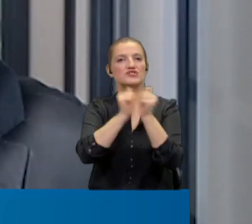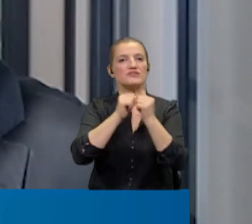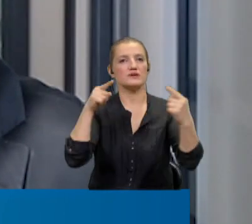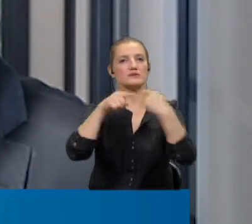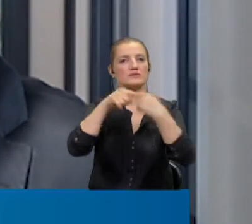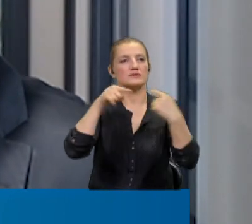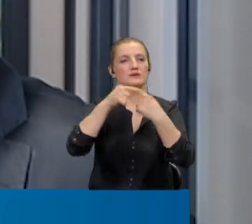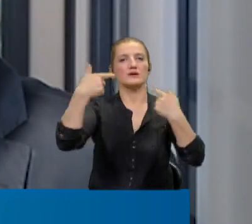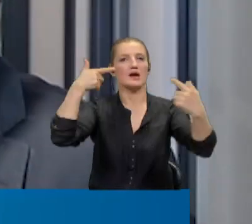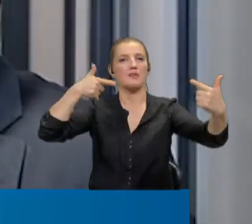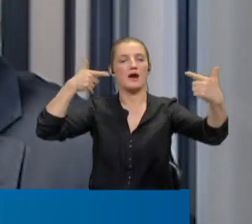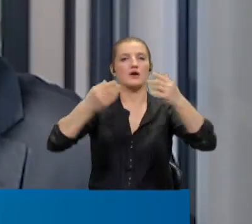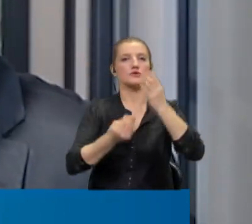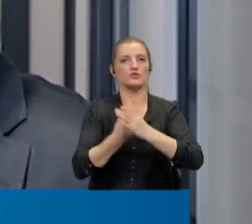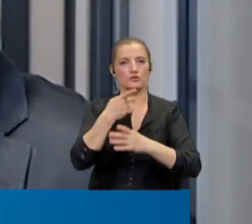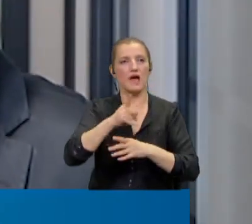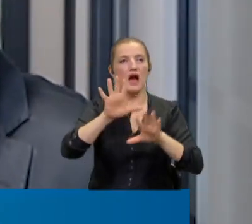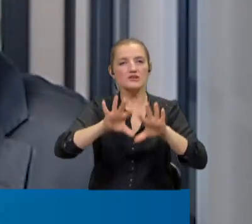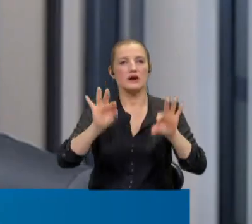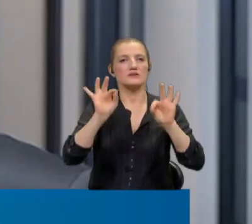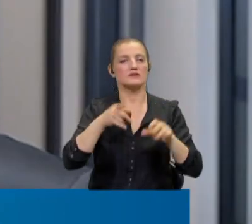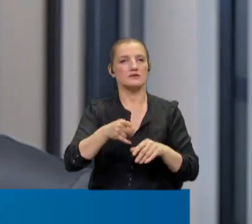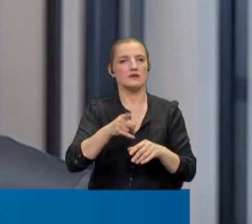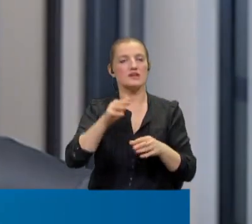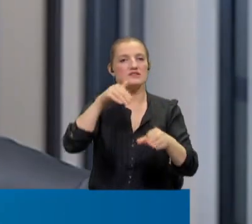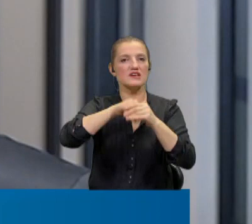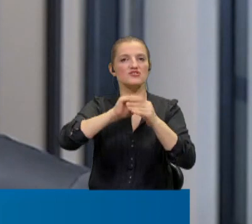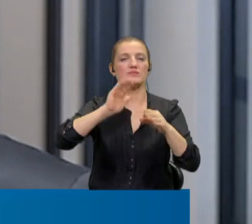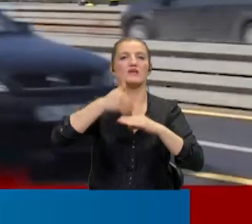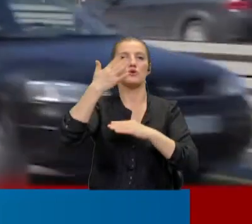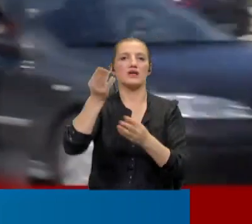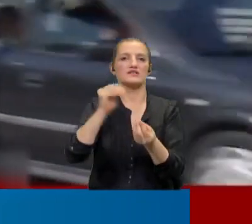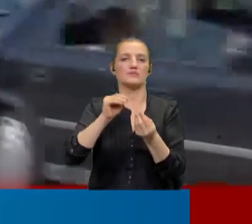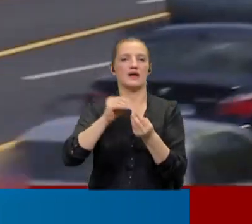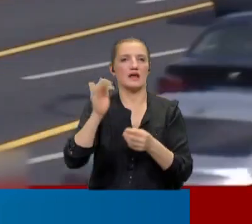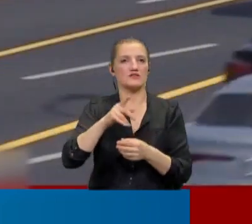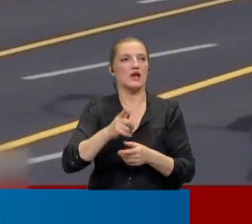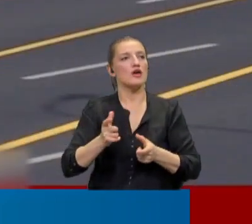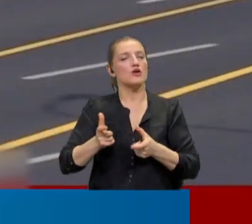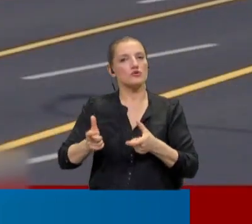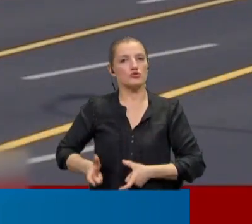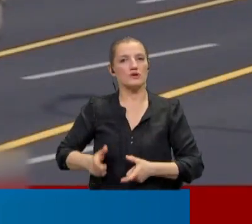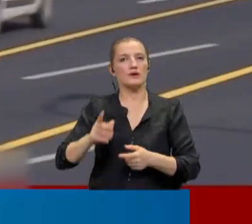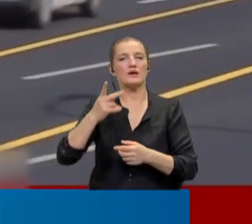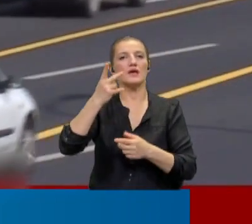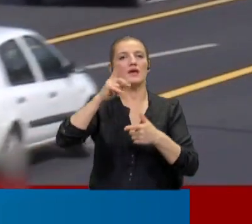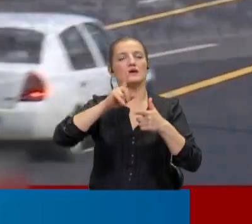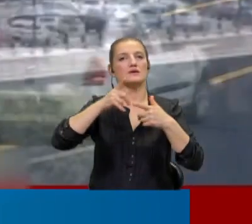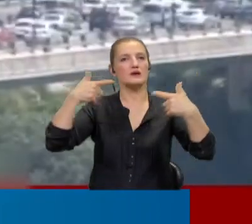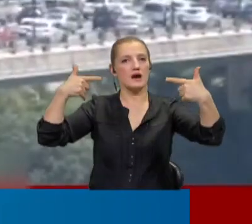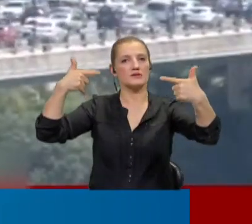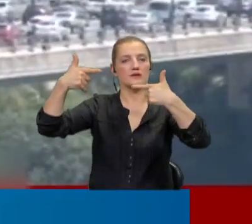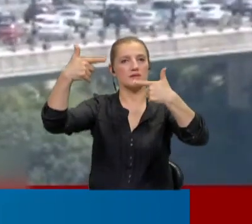taraflı görüntüler kurulu kuruldu Hazırlandı her şeyi Hazırlandı Seçimden sonra zamlar gelecek güvenlik amaçlı ikinci tarafa tak